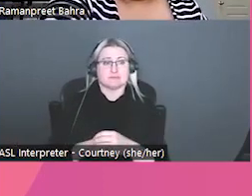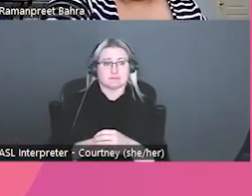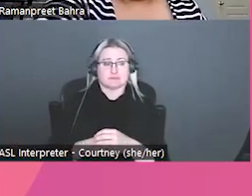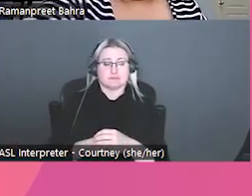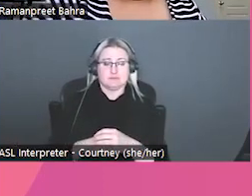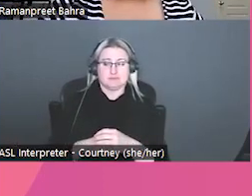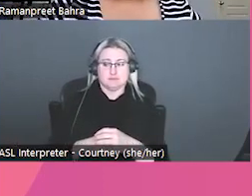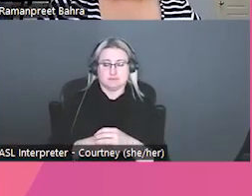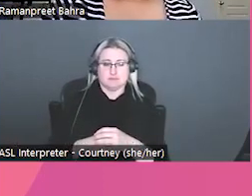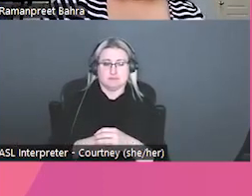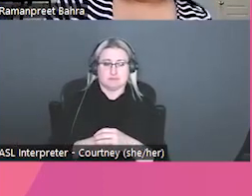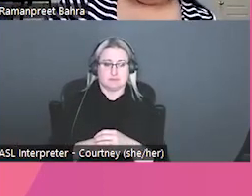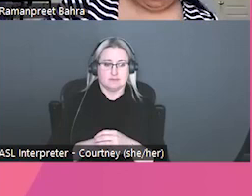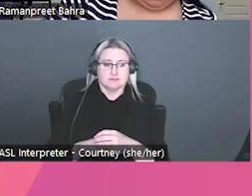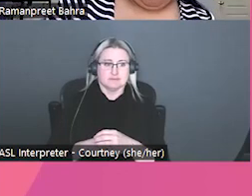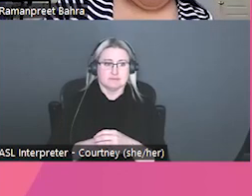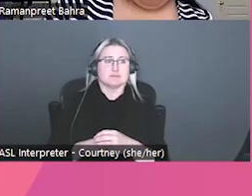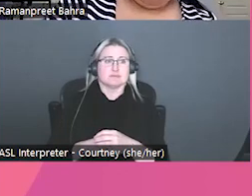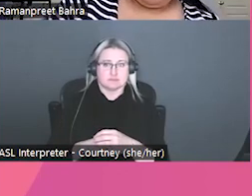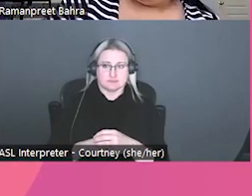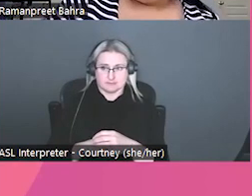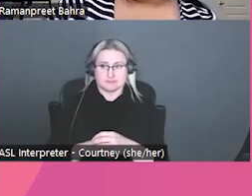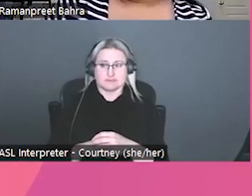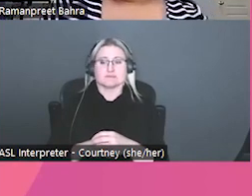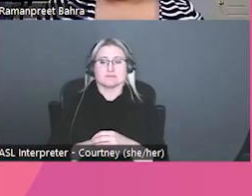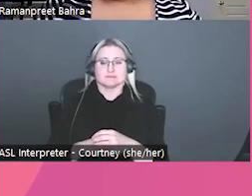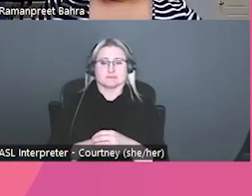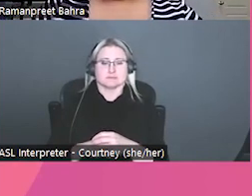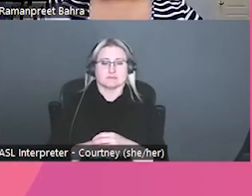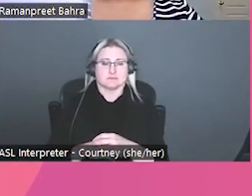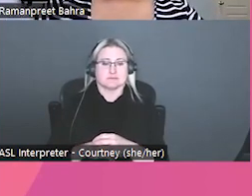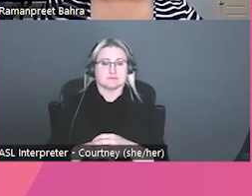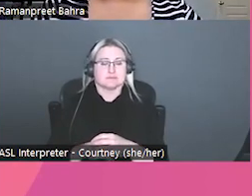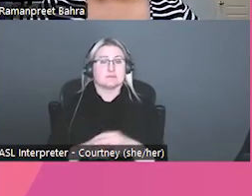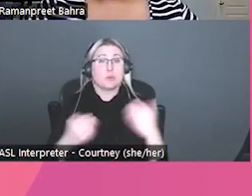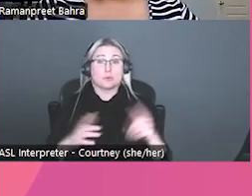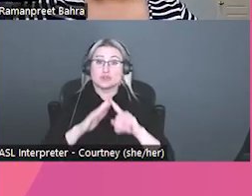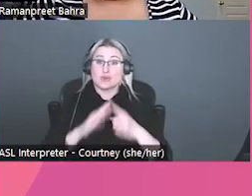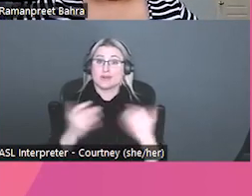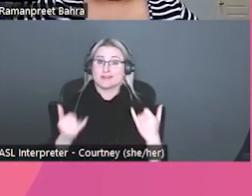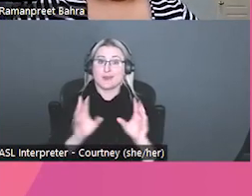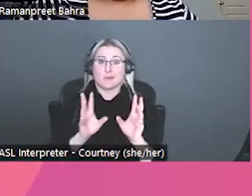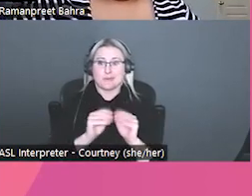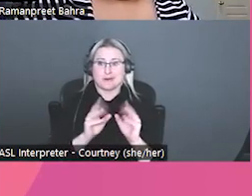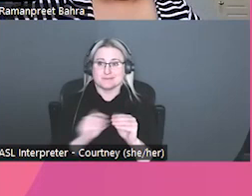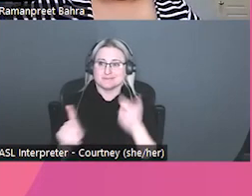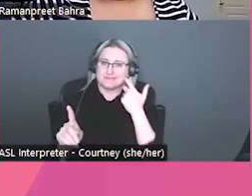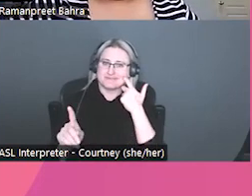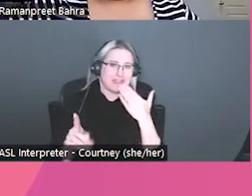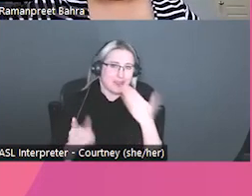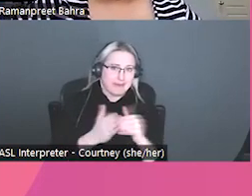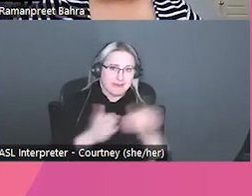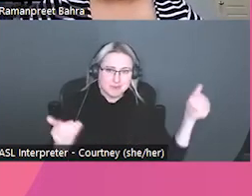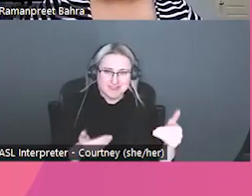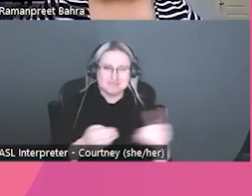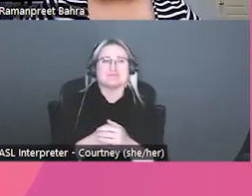et on doit le rappeler car, pendant I want longtemps to on start l'oublia. a Bon, webinar. We lorsqu'on thank a you for the wonderful commencé le introduction again, webinaire